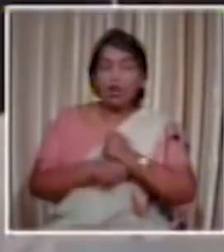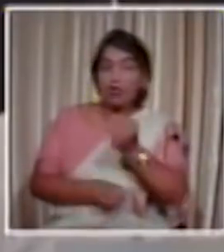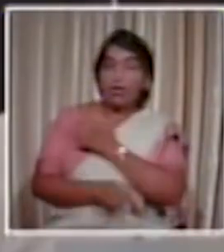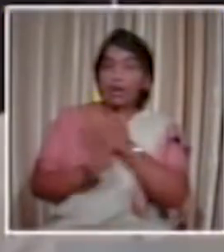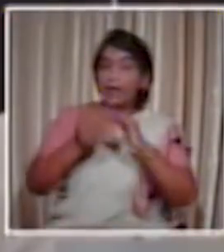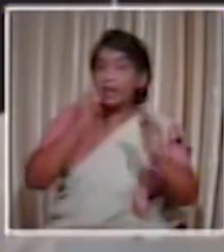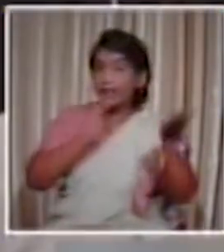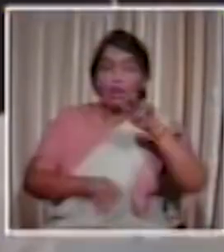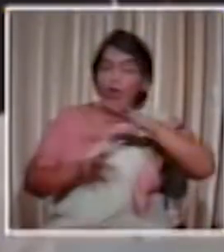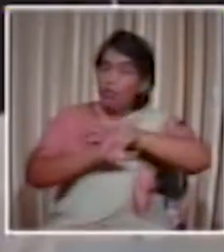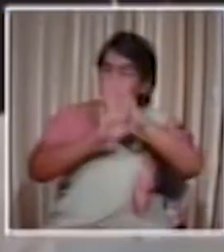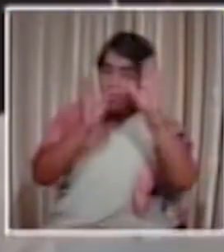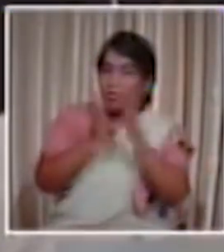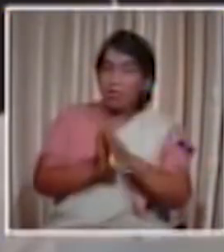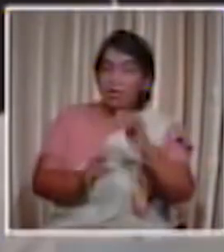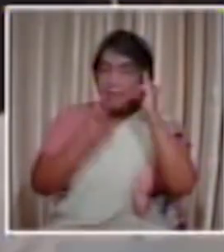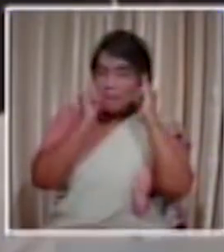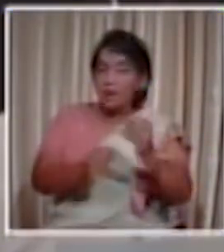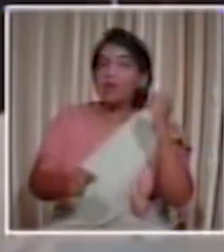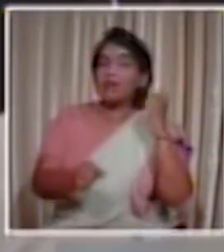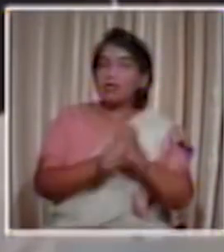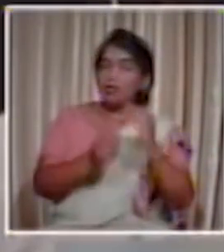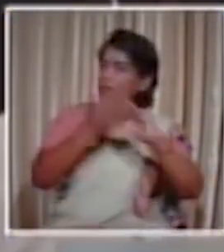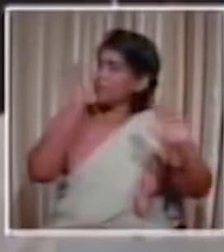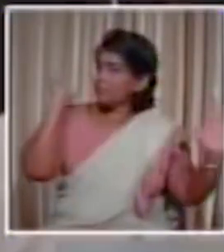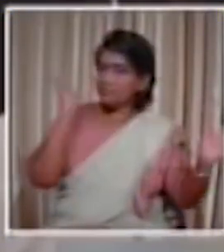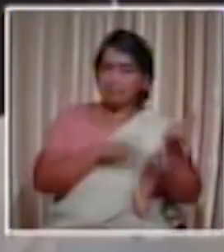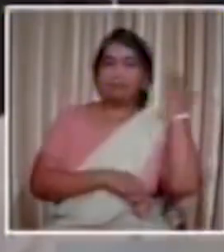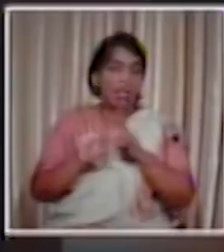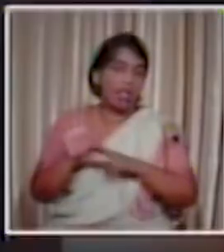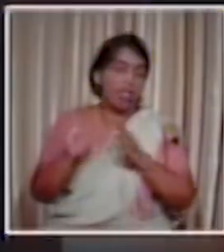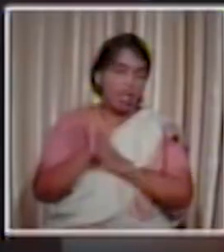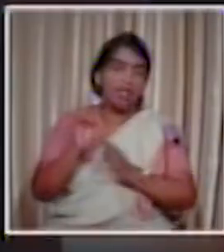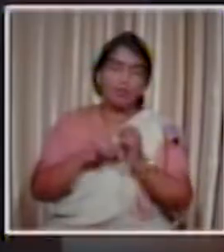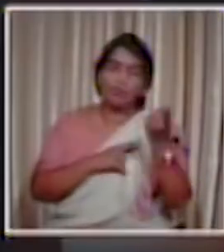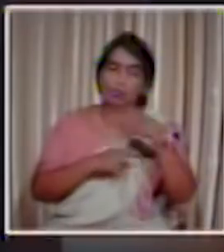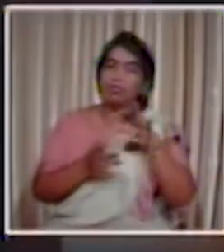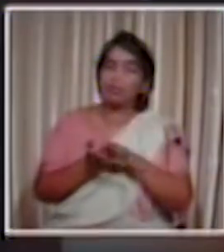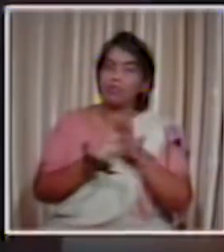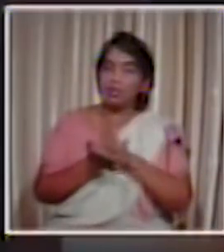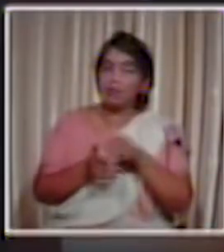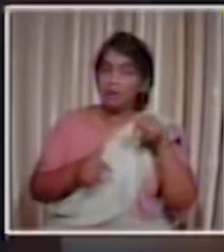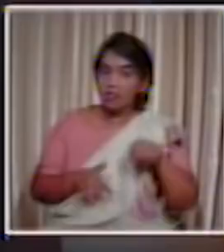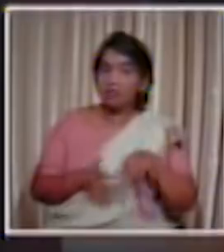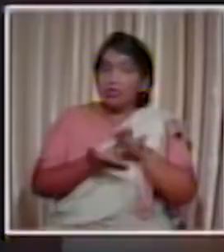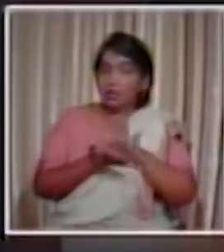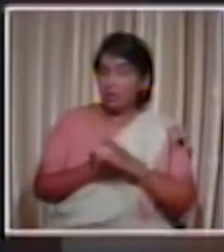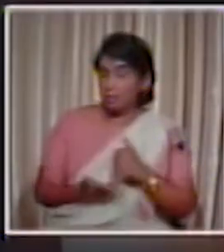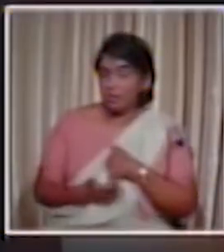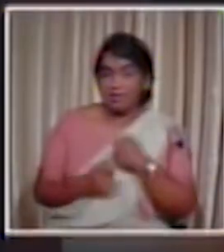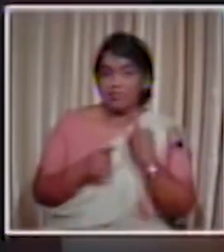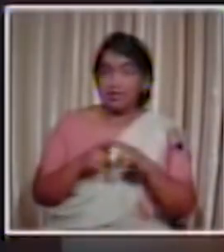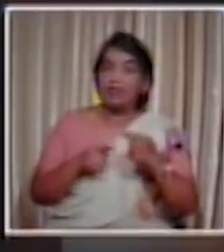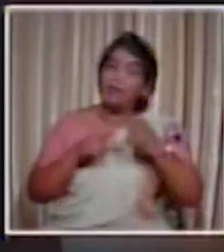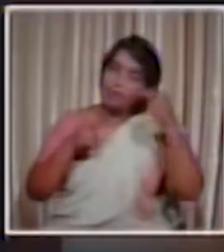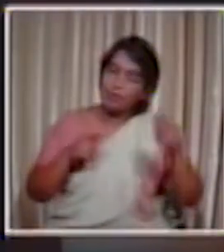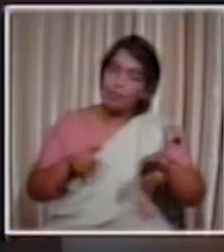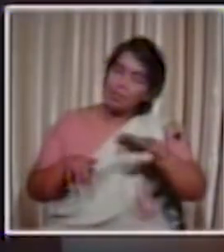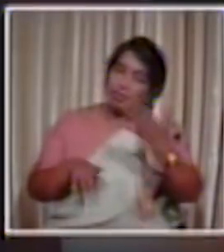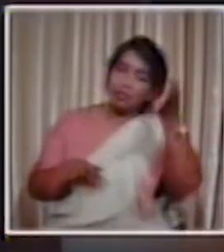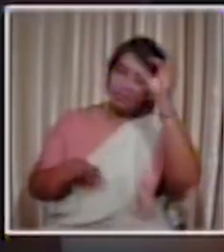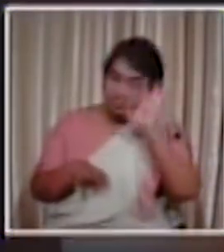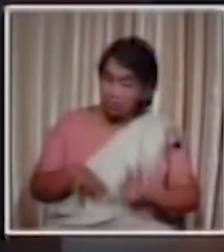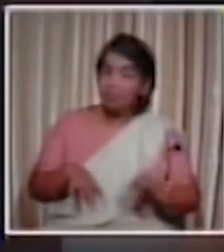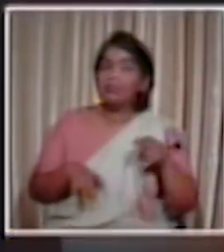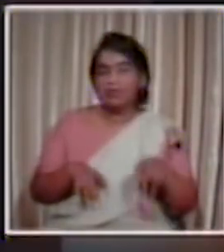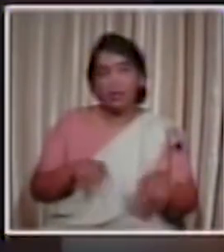මේ මේ සමස්ත රුවන්වම ගෙදර ආයතුයි කියලා මම බයෙන් තෝ කියනවා මේක අද මට ගන්න තීරණයක් පමණක් නෙවෙයි විපක්ෂෙ ඉන්න කවුරු හරි එක්කෙනෙක් ඇවිල්ලා